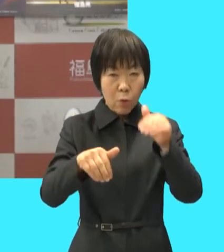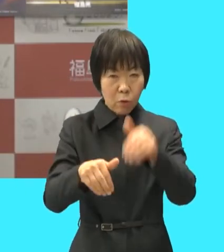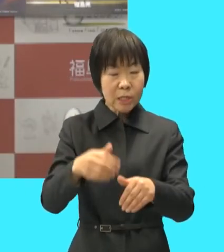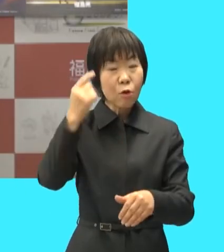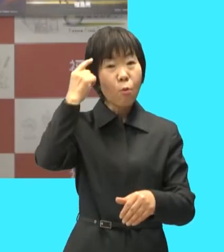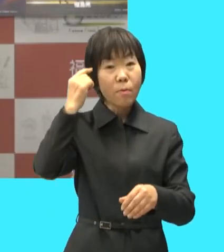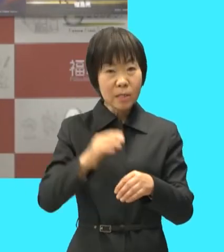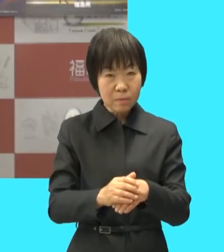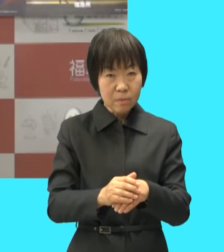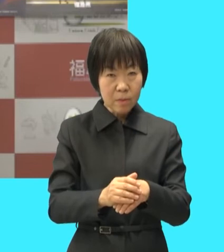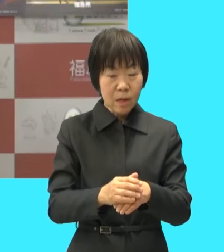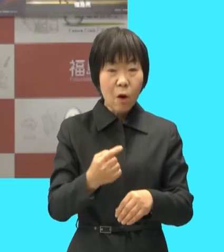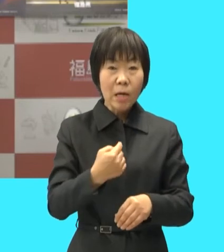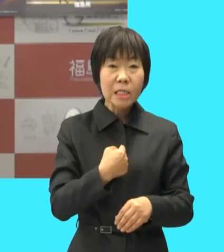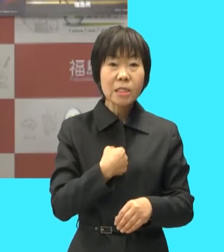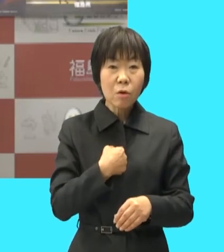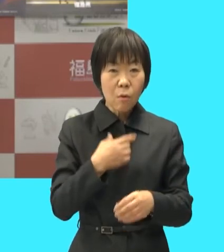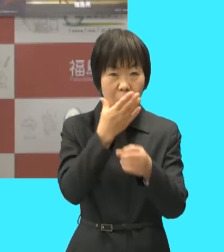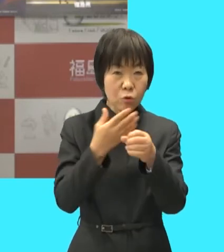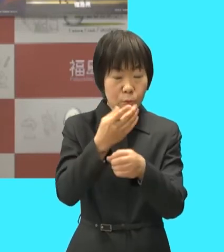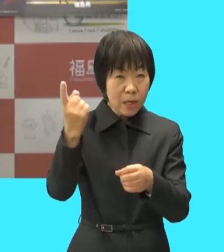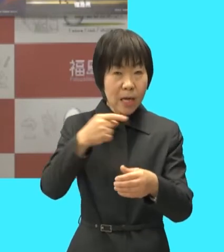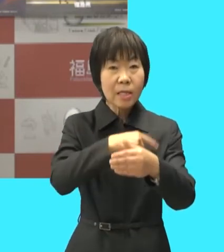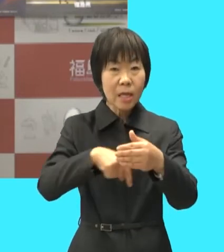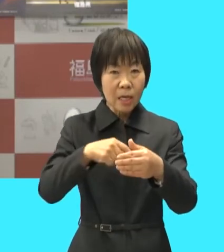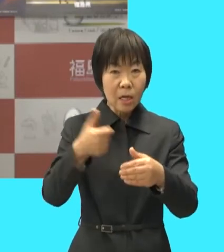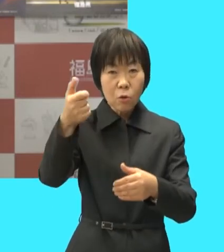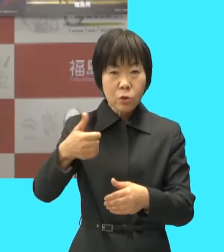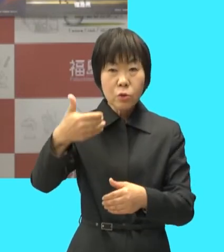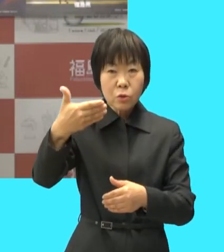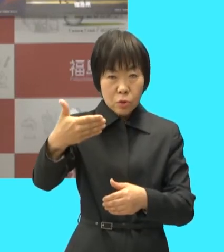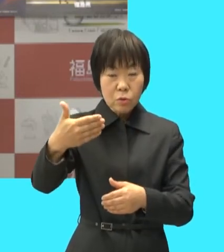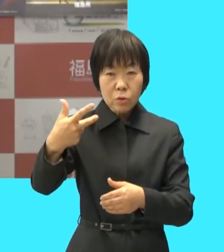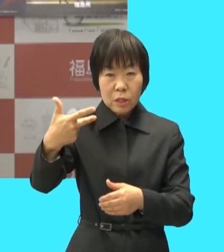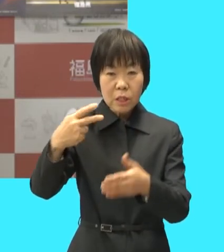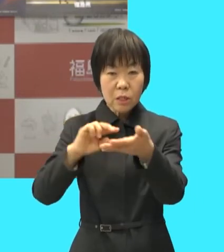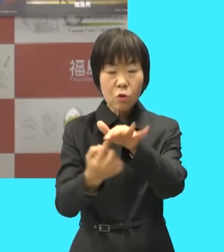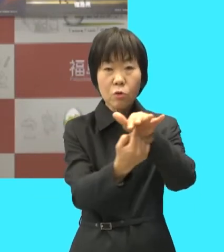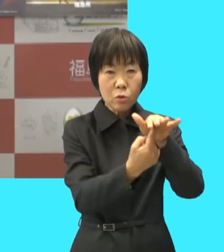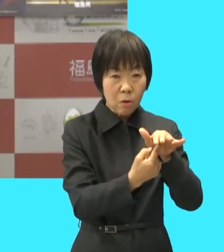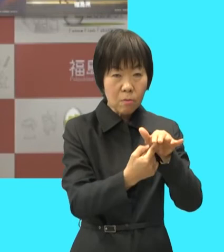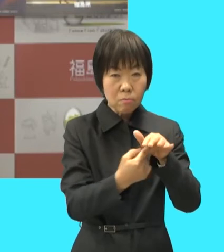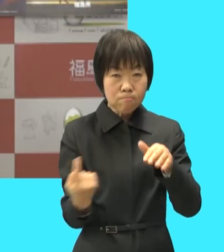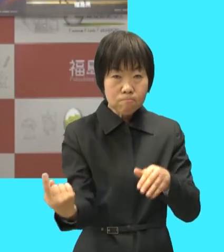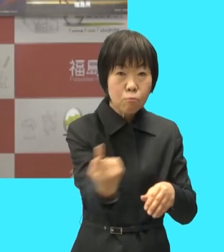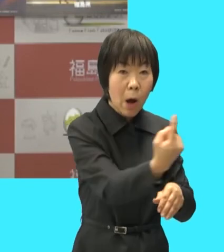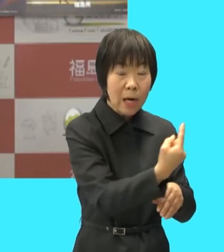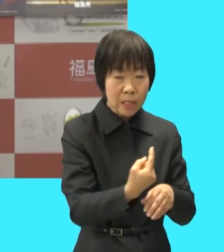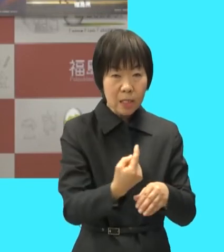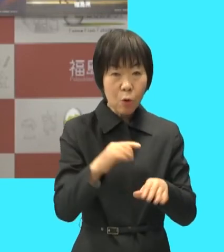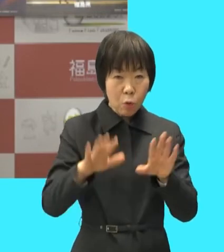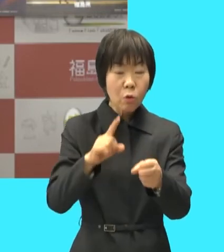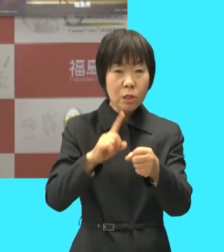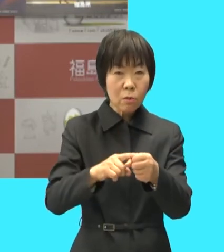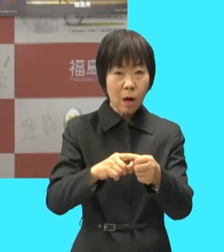。私自身は福島県内本当に59市町村もあり、また今年は知事選挙もありましたので